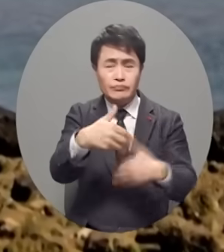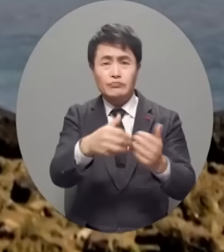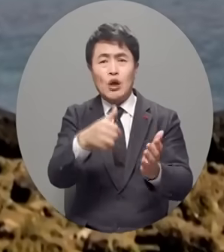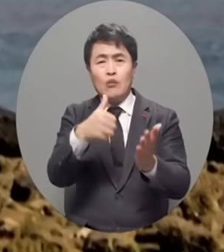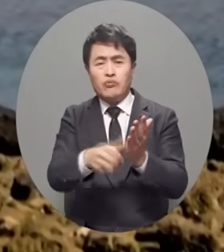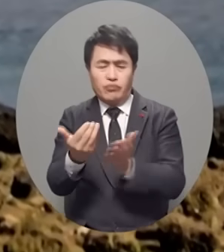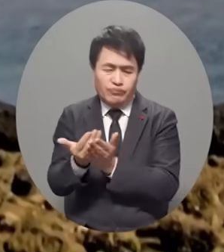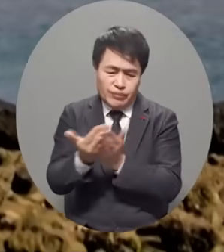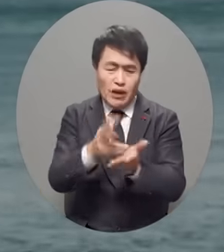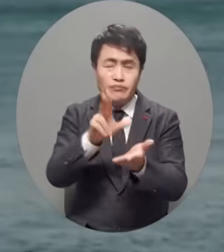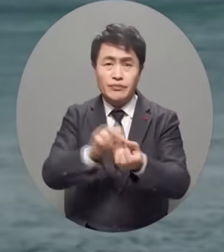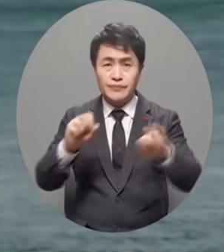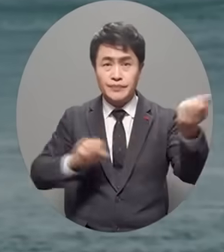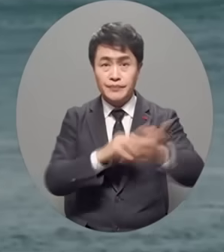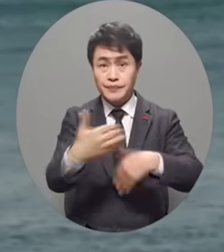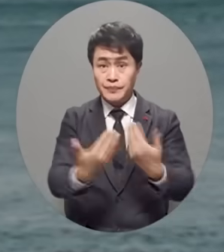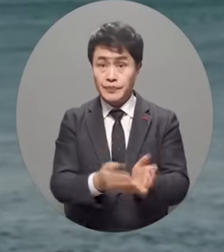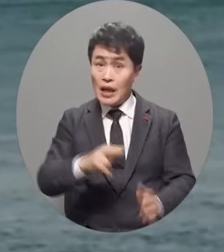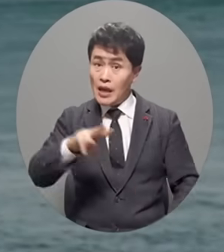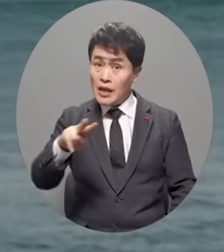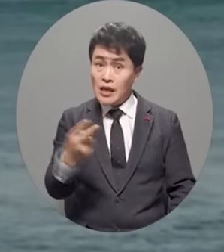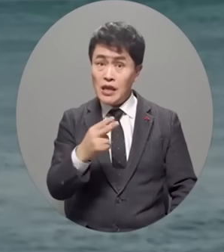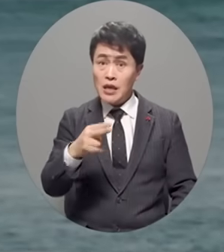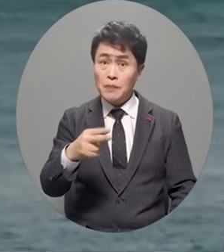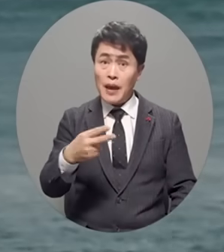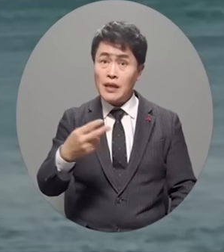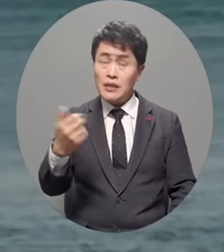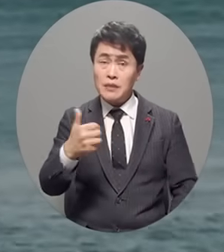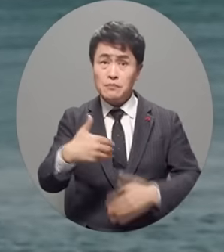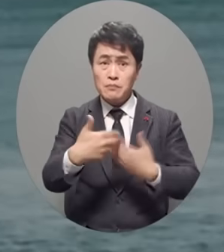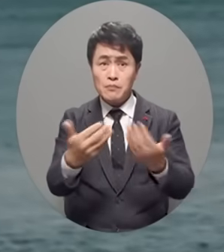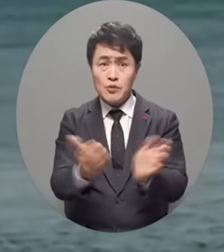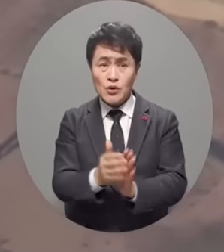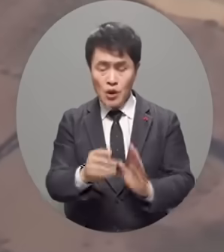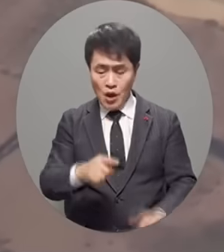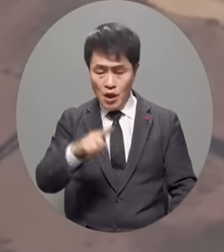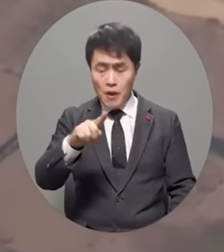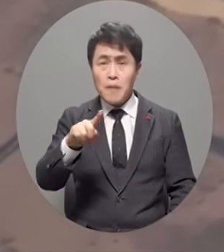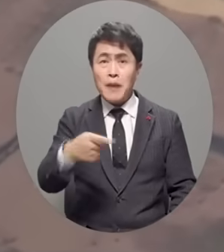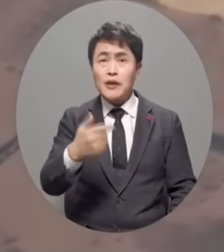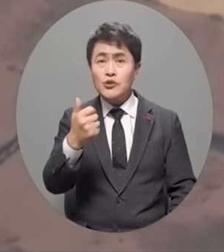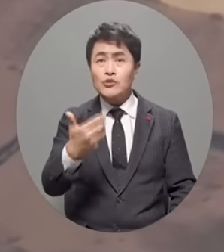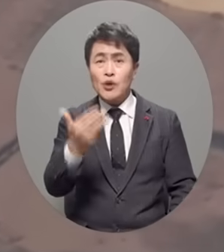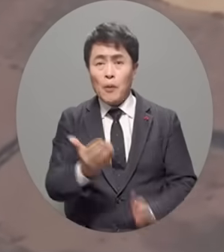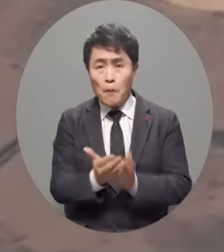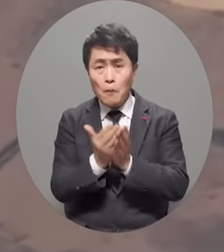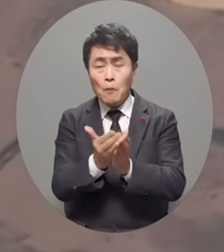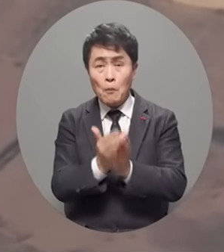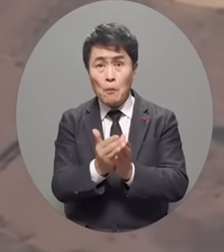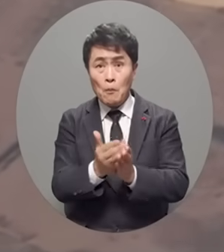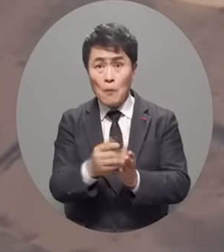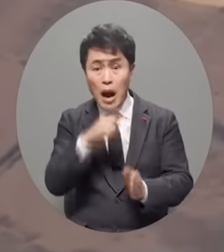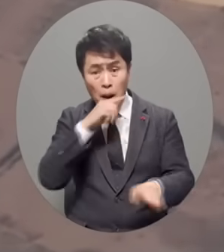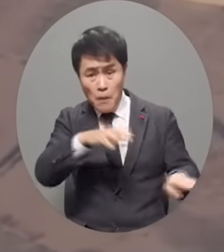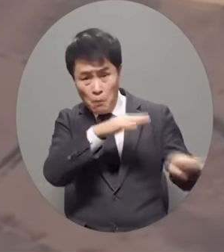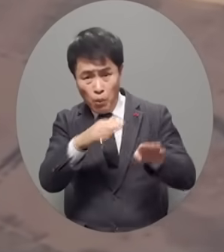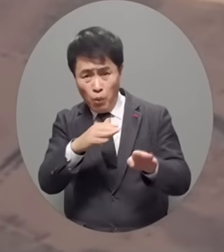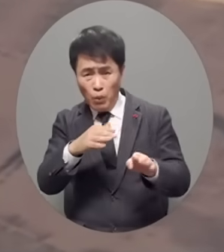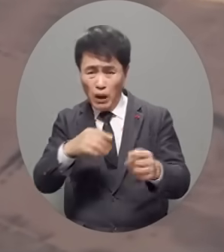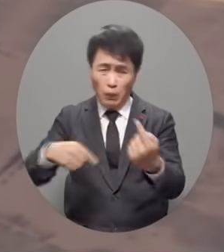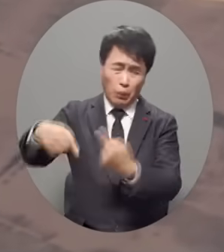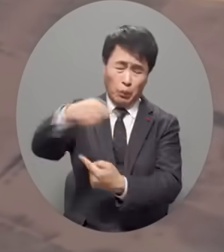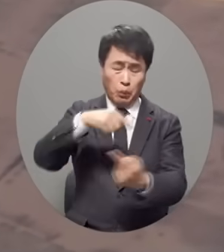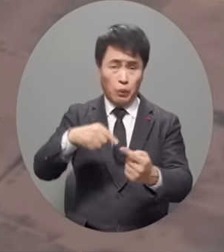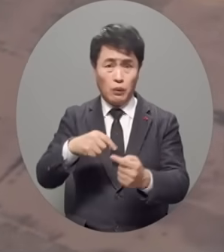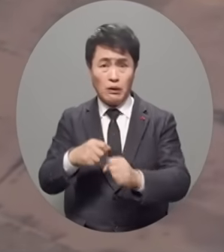따르면 현재 210만 개 이상의 컨테이너를 실은 158척의 배가 홍해를 피해 아프리카를 돌아가는